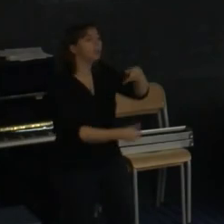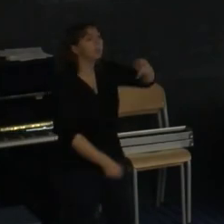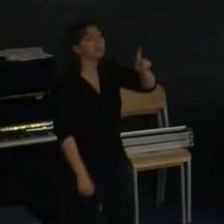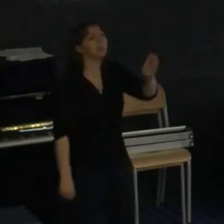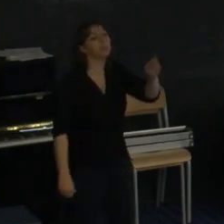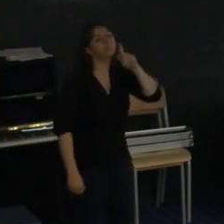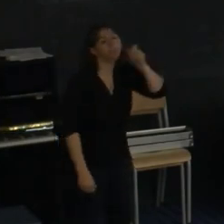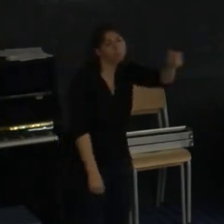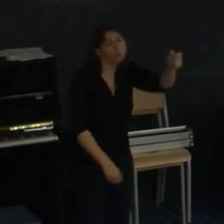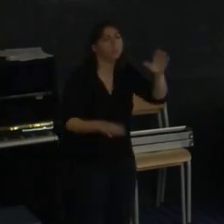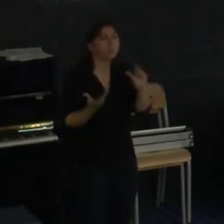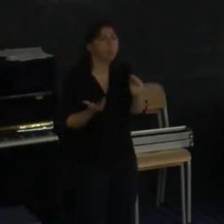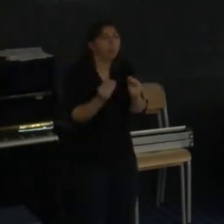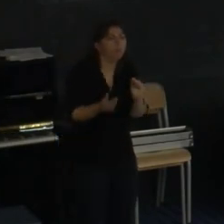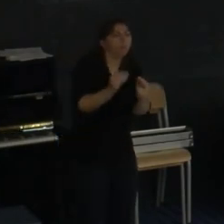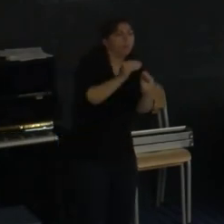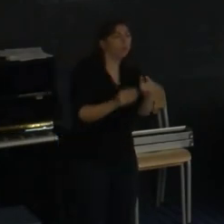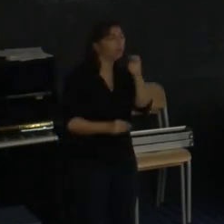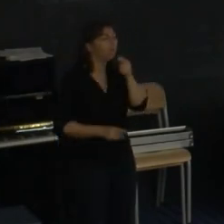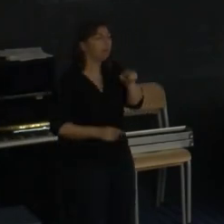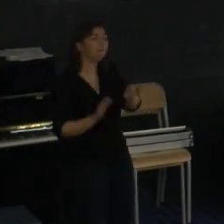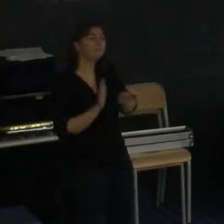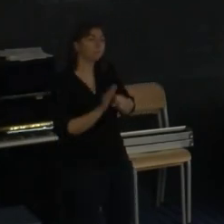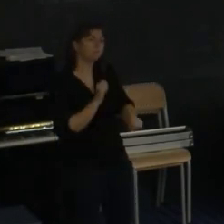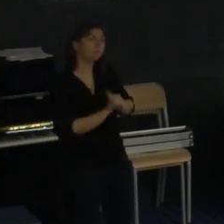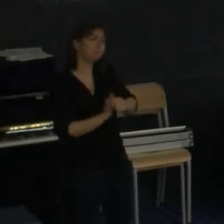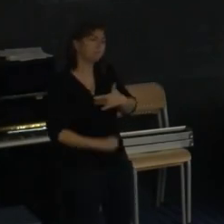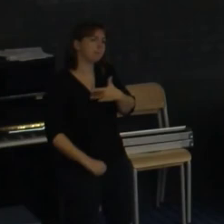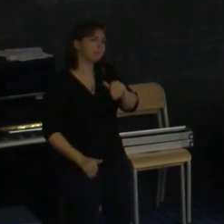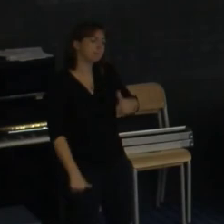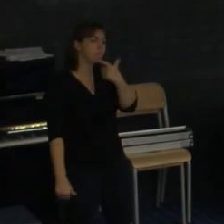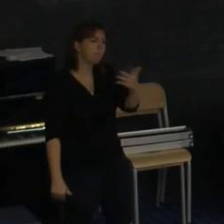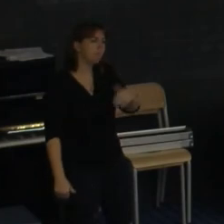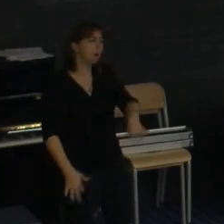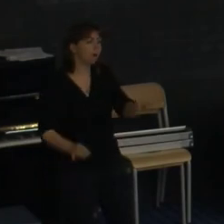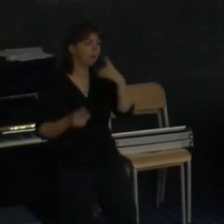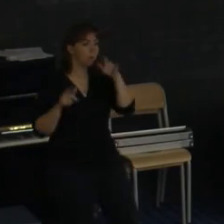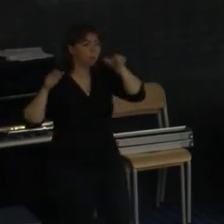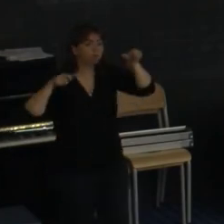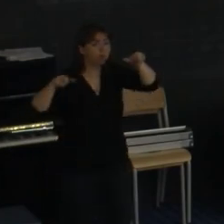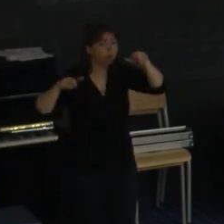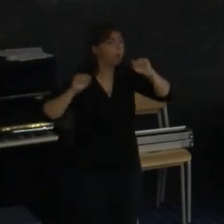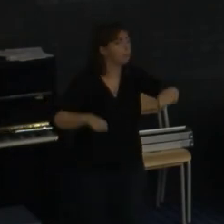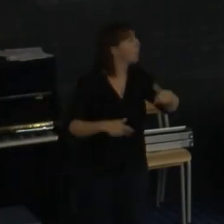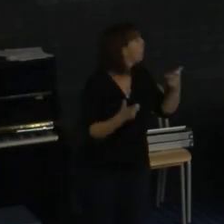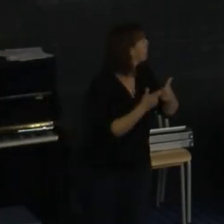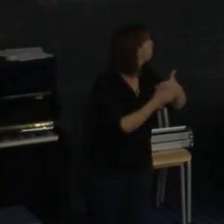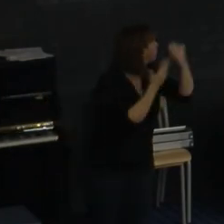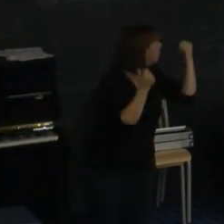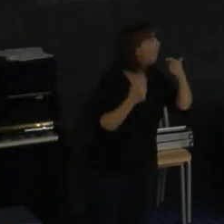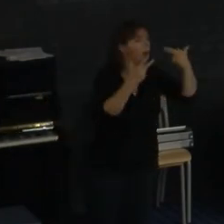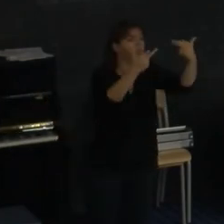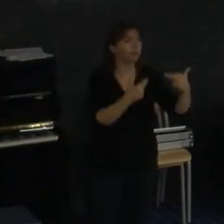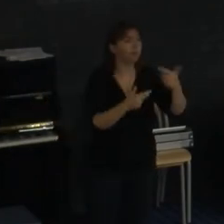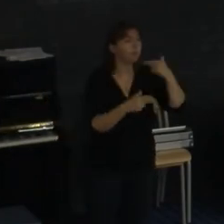des petits trucs en plus. Lui, il a une fonctionnalité intéressante. Vous pouvez mettre des watchers. Donc, vous avez une expression, une variable, vous pouvez mettre des